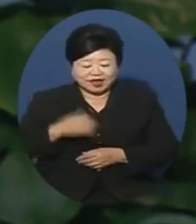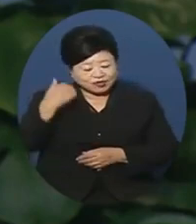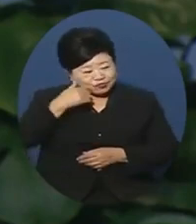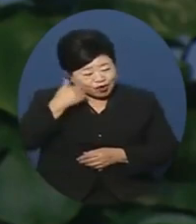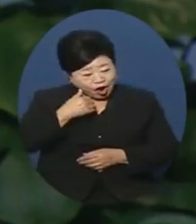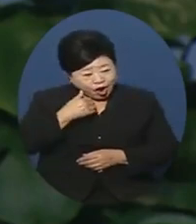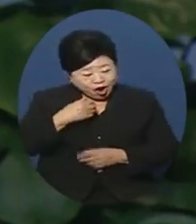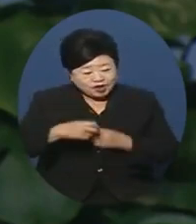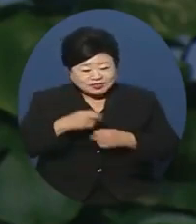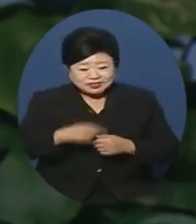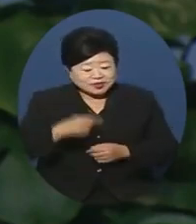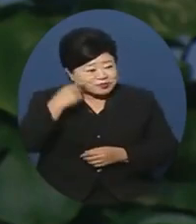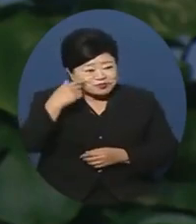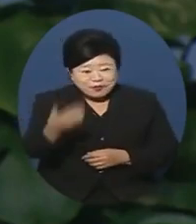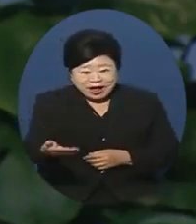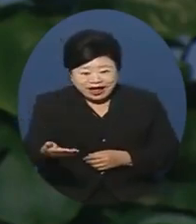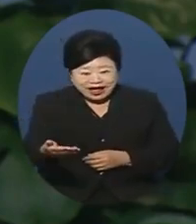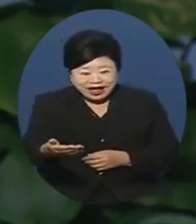내가 누구지요?